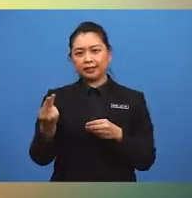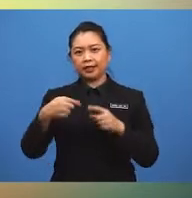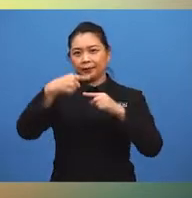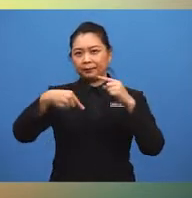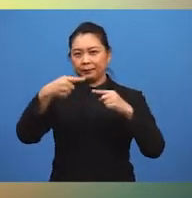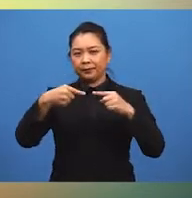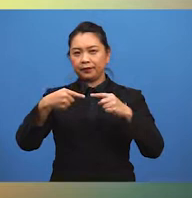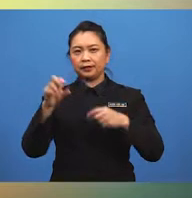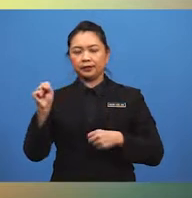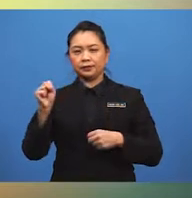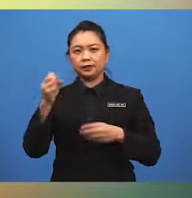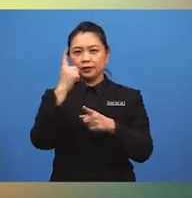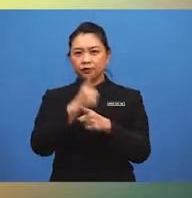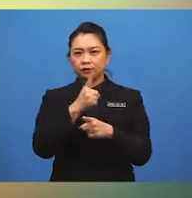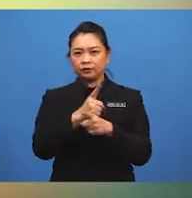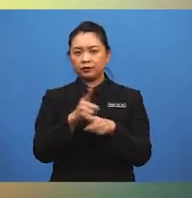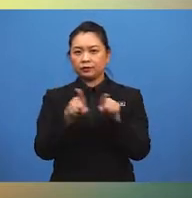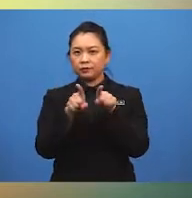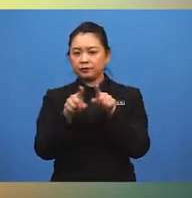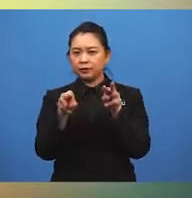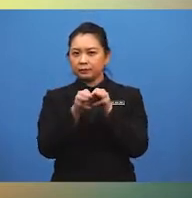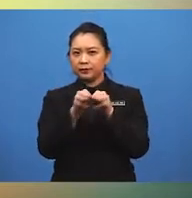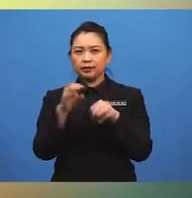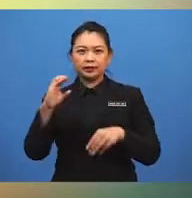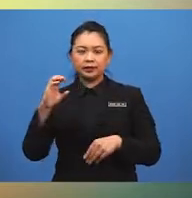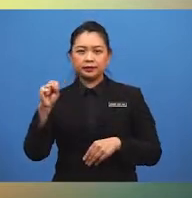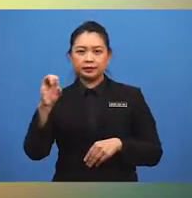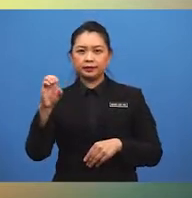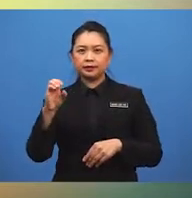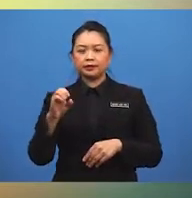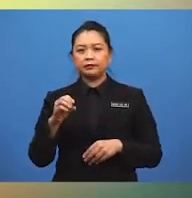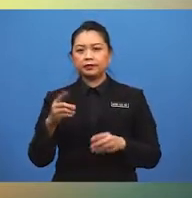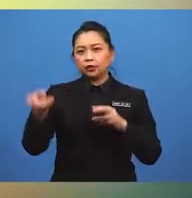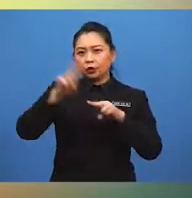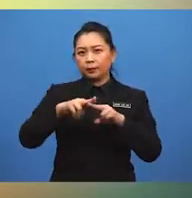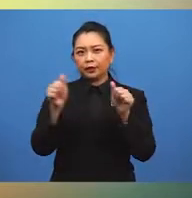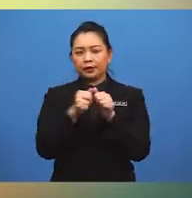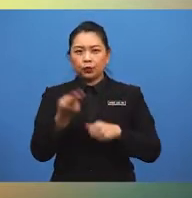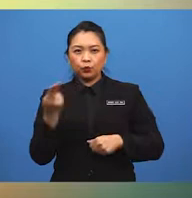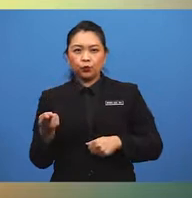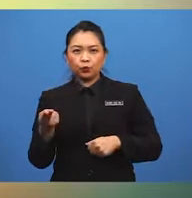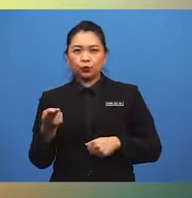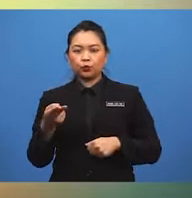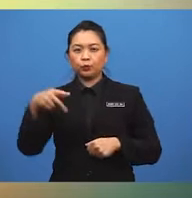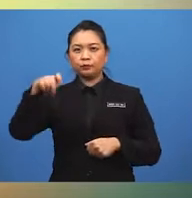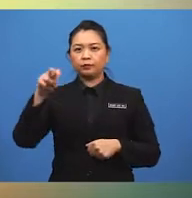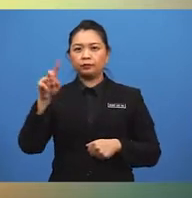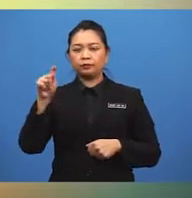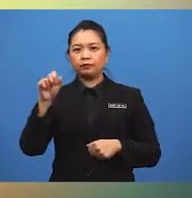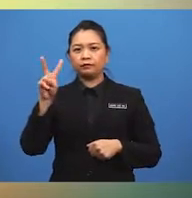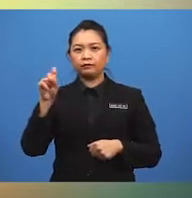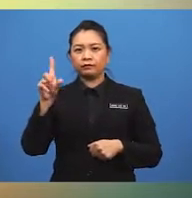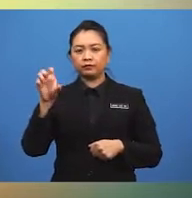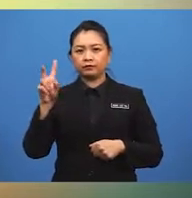dihasilkan apabila semikonduktor tulen seperti silikon dan germanium didopkan dengan unsur pentavalen